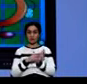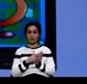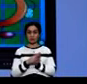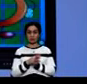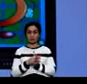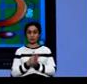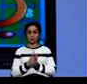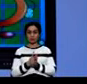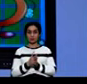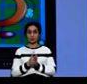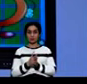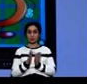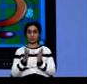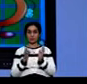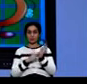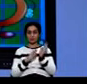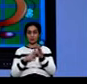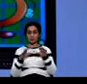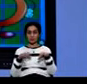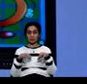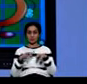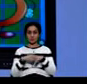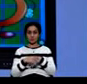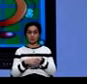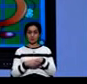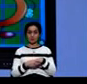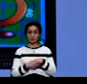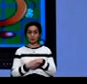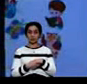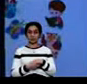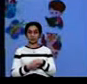девять. Девять собак.